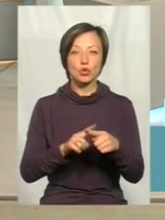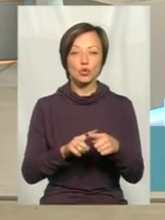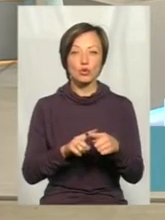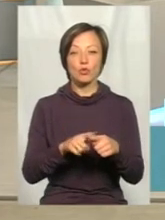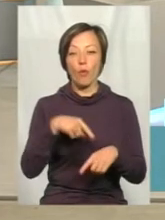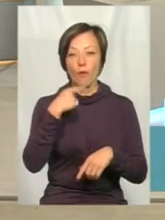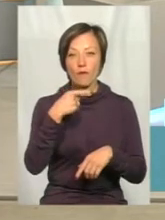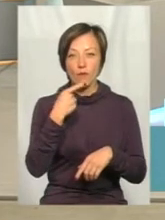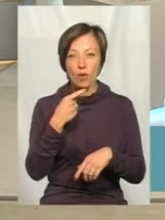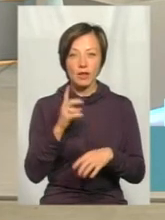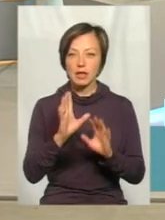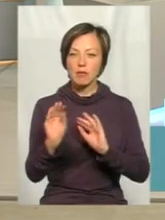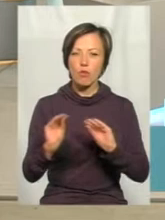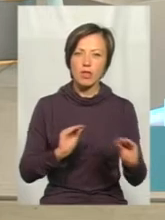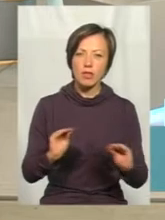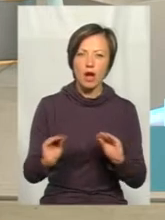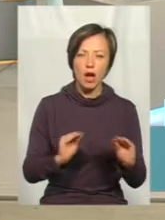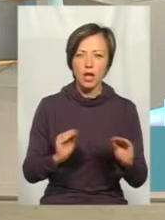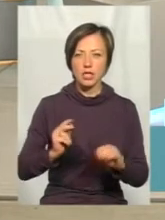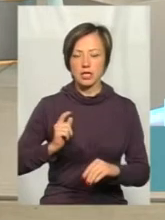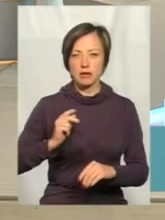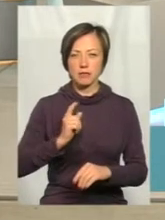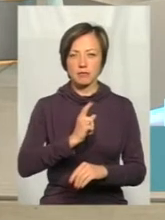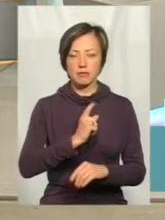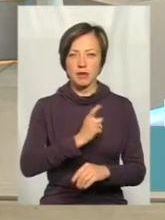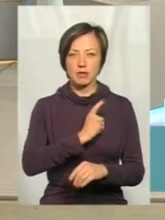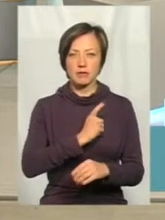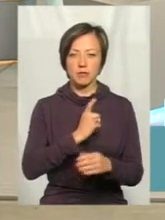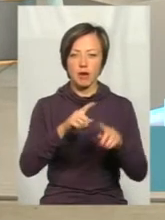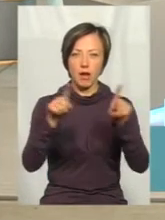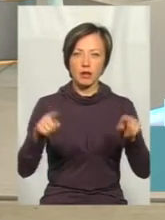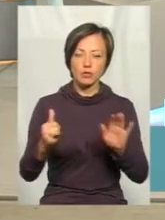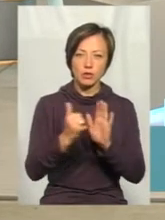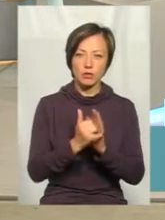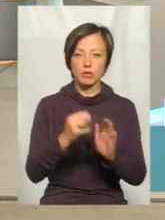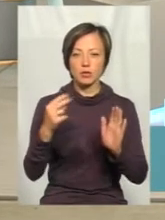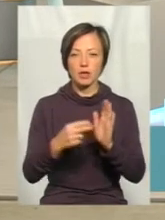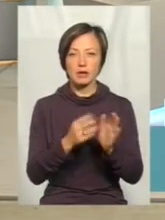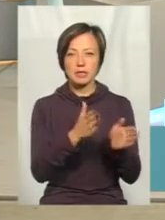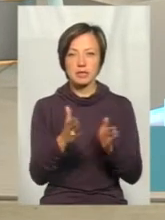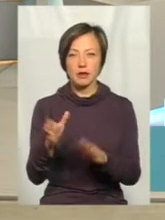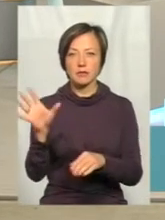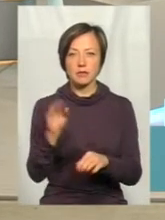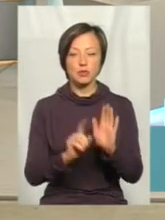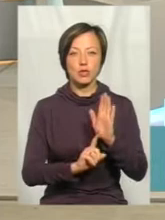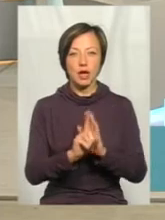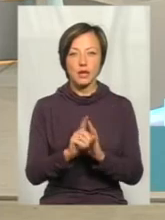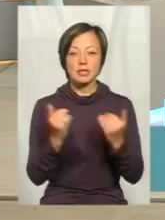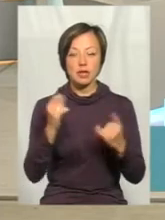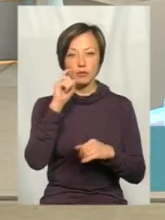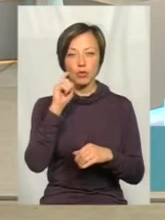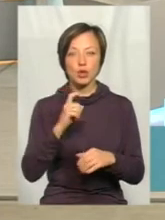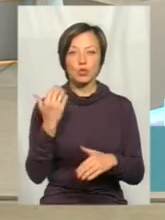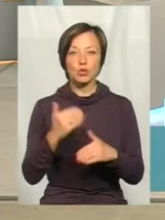про там монтажників, які тільки беруть панелі і там їх ставлять, підключають до системи і все запускають. Зараз в Україні